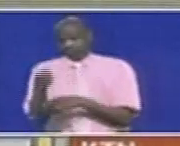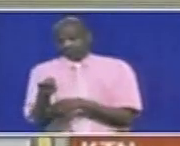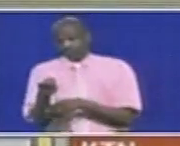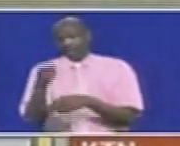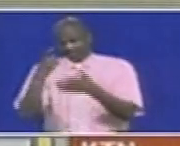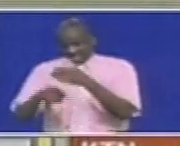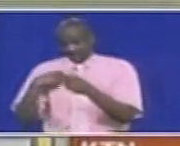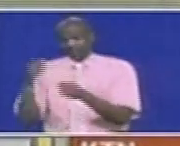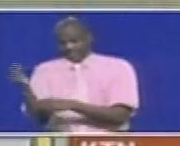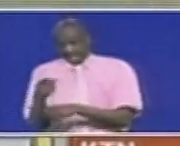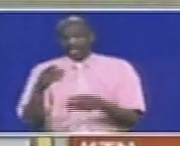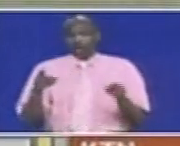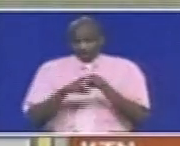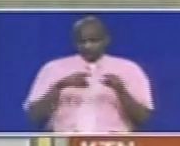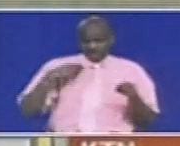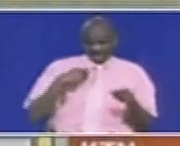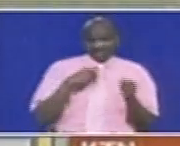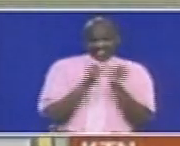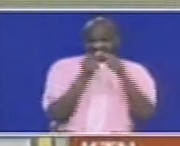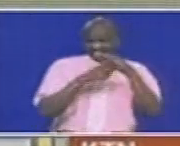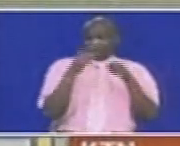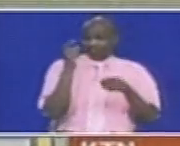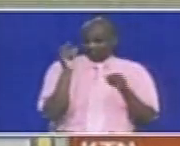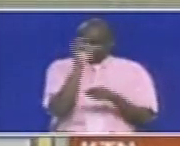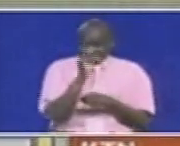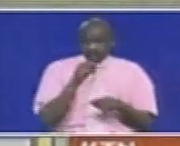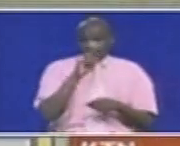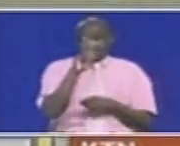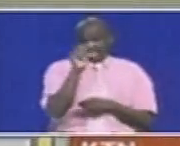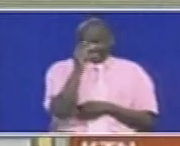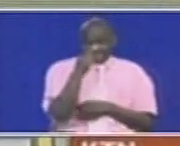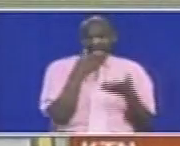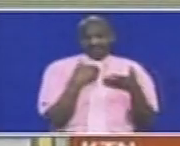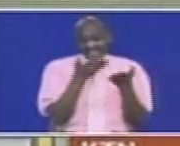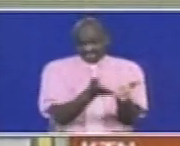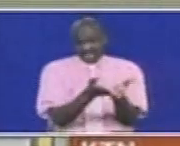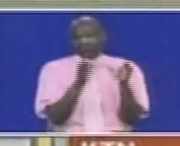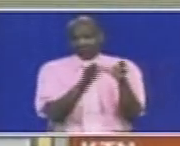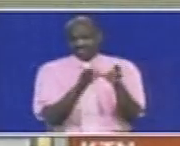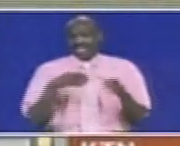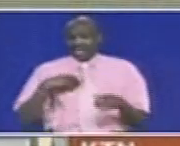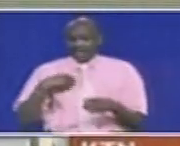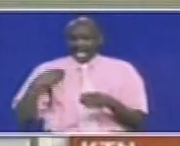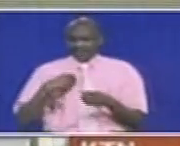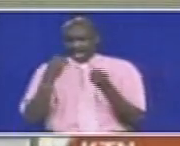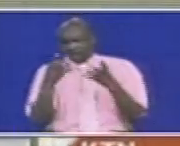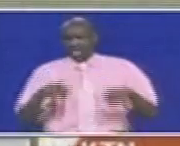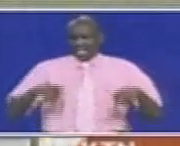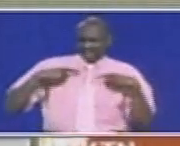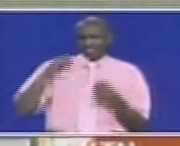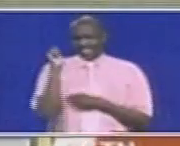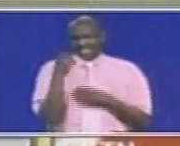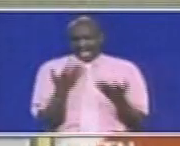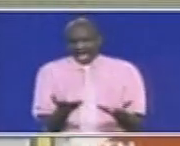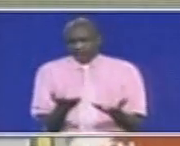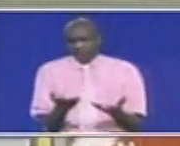wa 16% unaotozwa bidhaa muhimu. Mwanahabari Mohamed Mahmud anaangazia gharama za maisha pamoja na